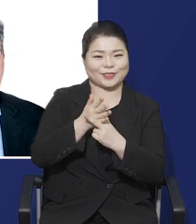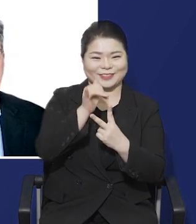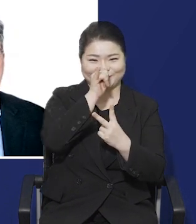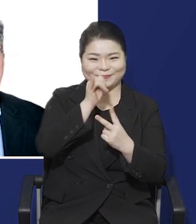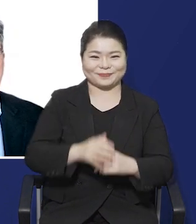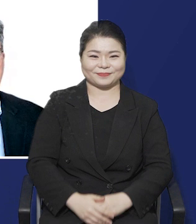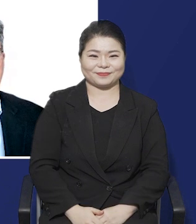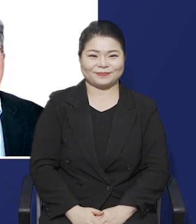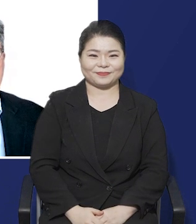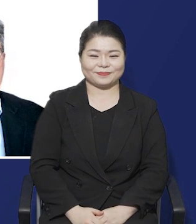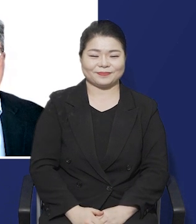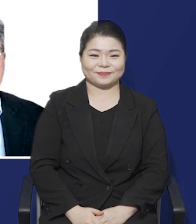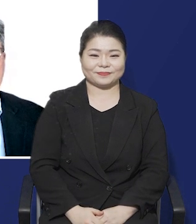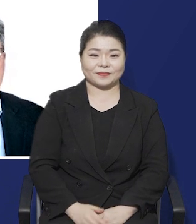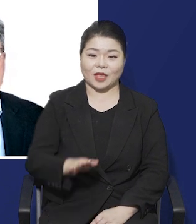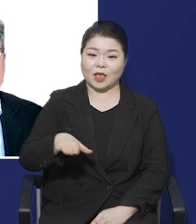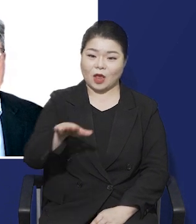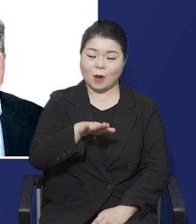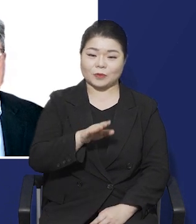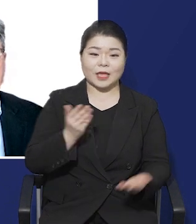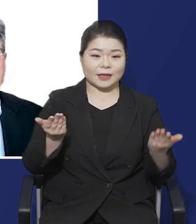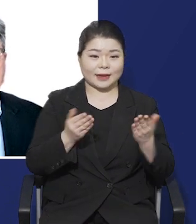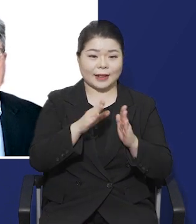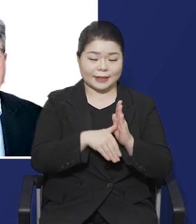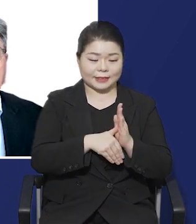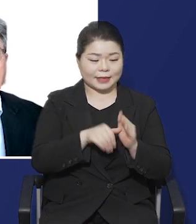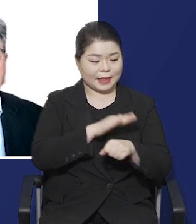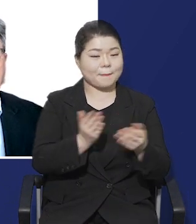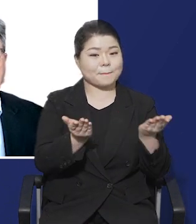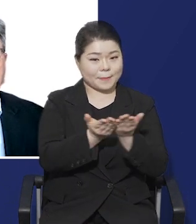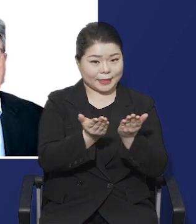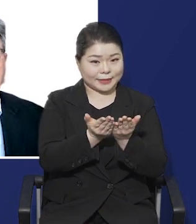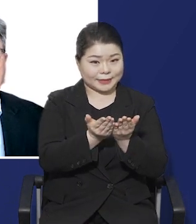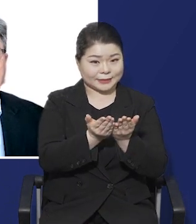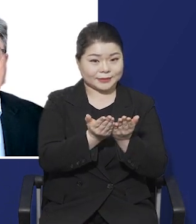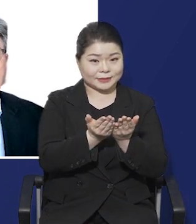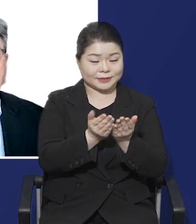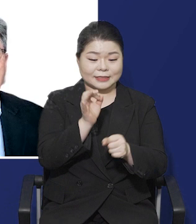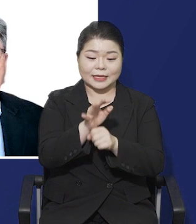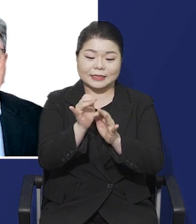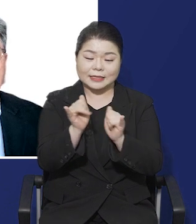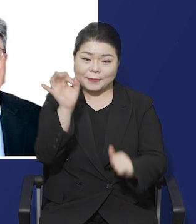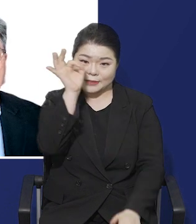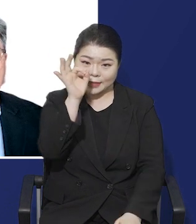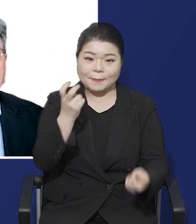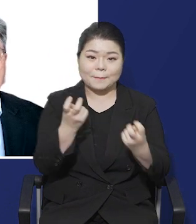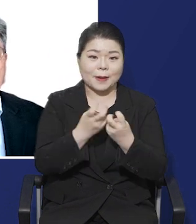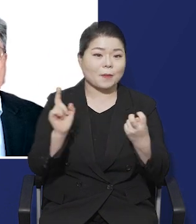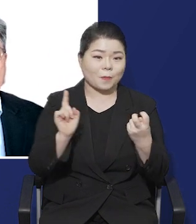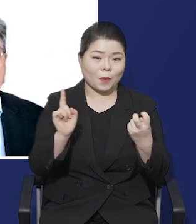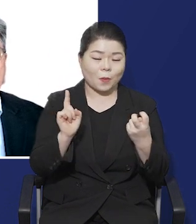있습니다. 자, 여러분의 비즈니스에 적합한 해외 바이어를 발굴하는